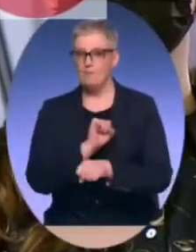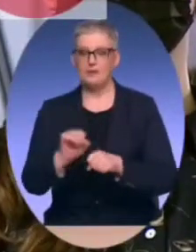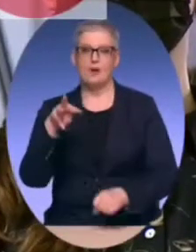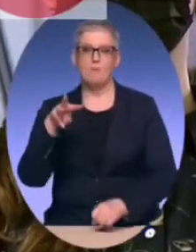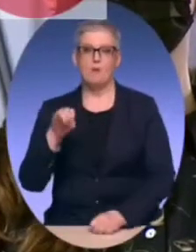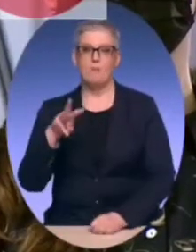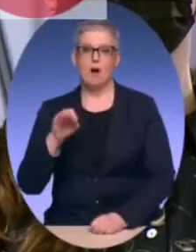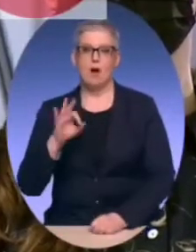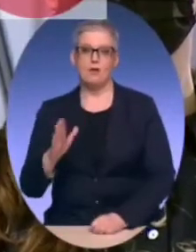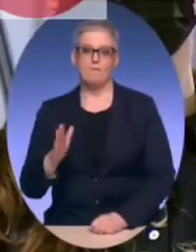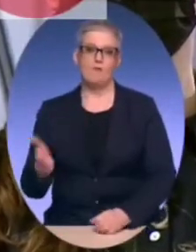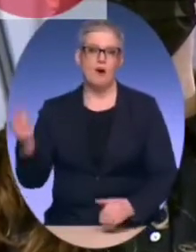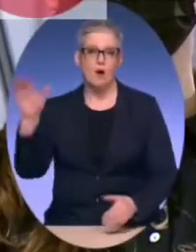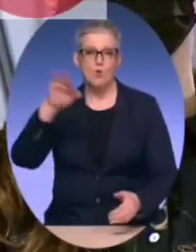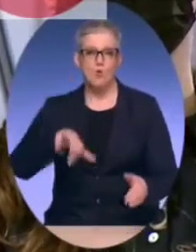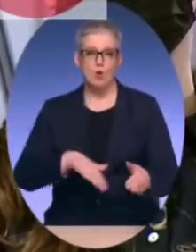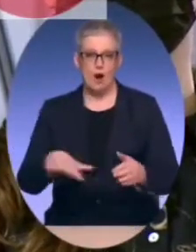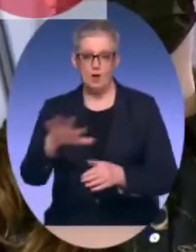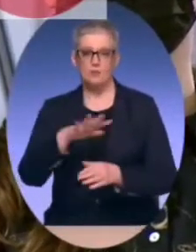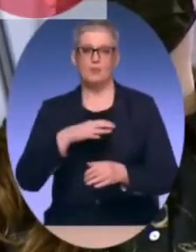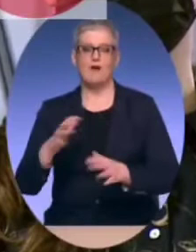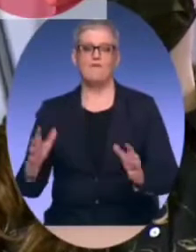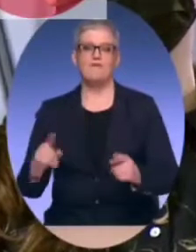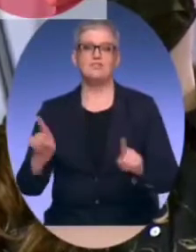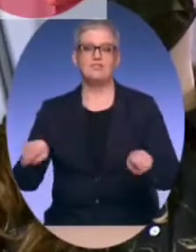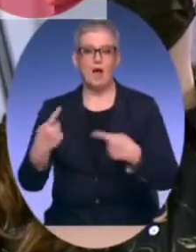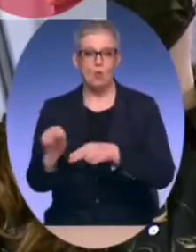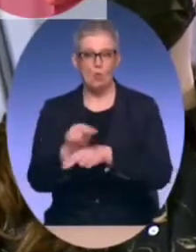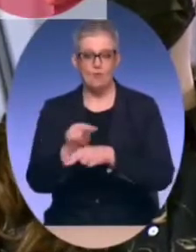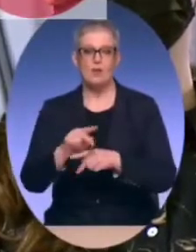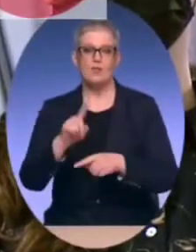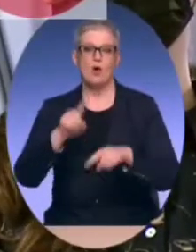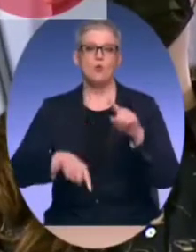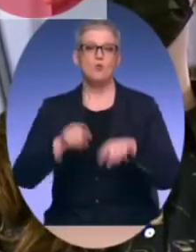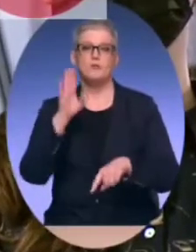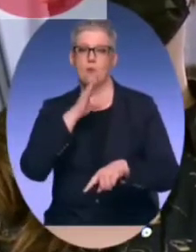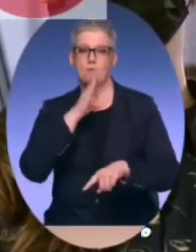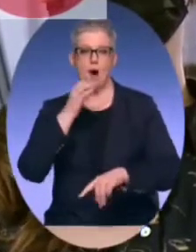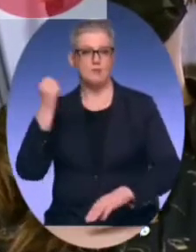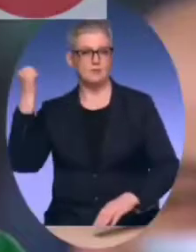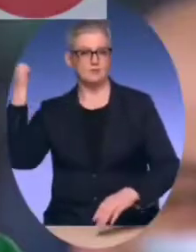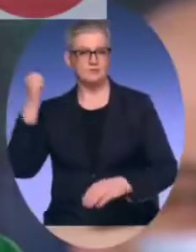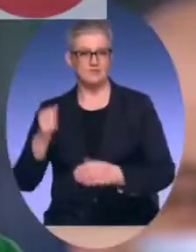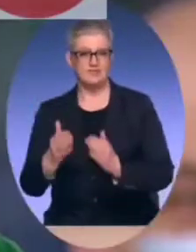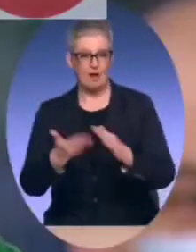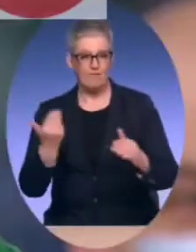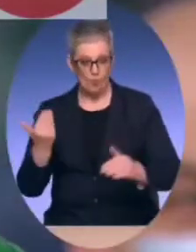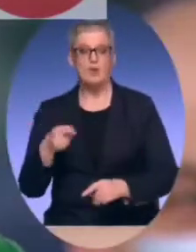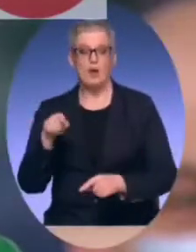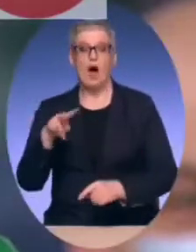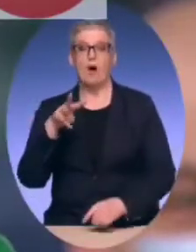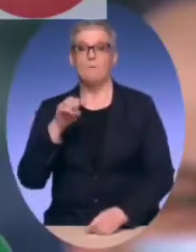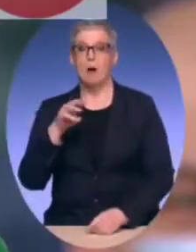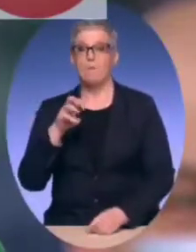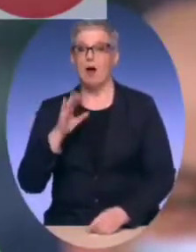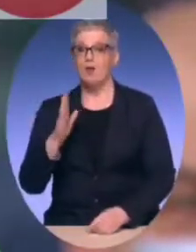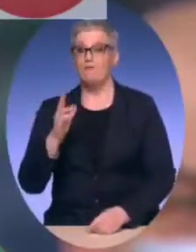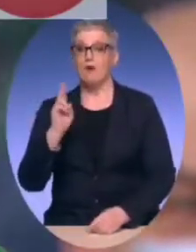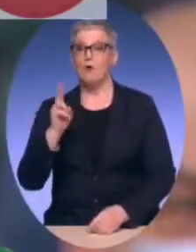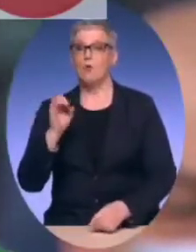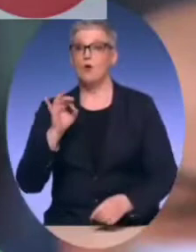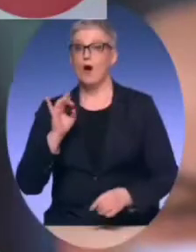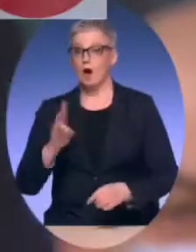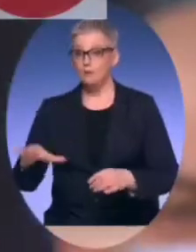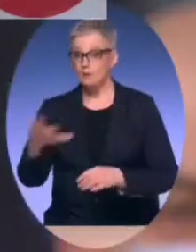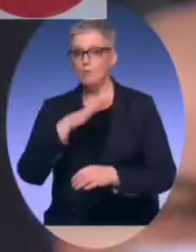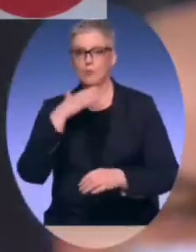была восстановлена скульптура «Родина, мать зовет». Однако на Мамаевом кургане остается множество объектов,